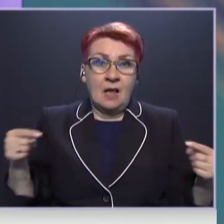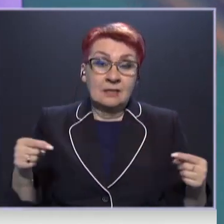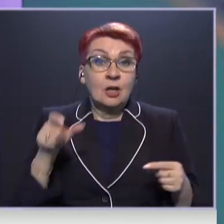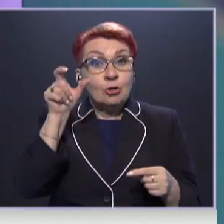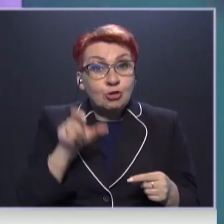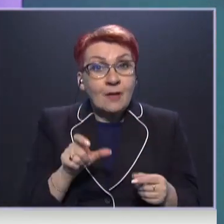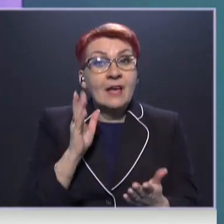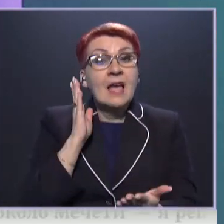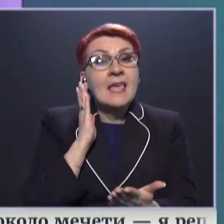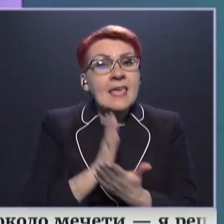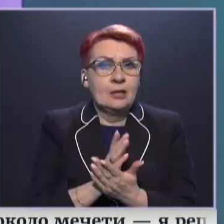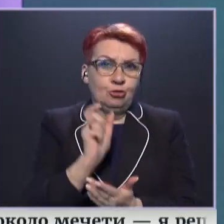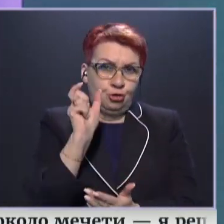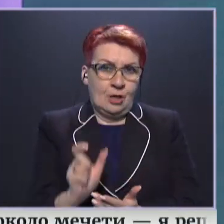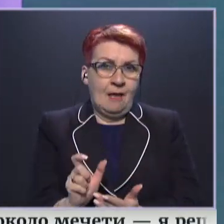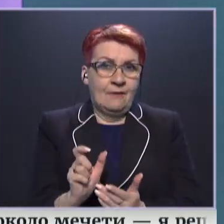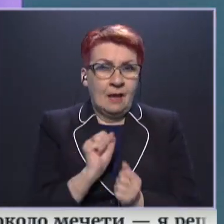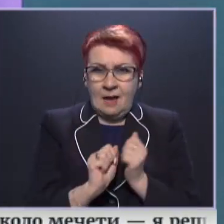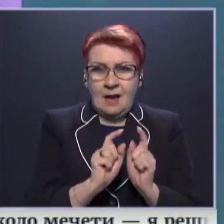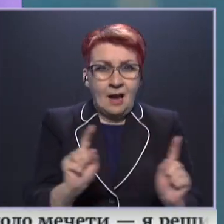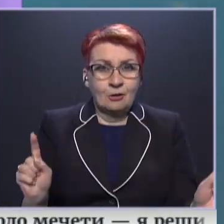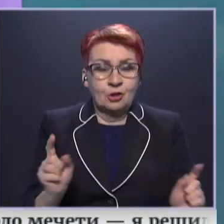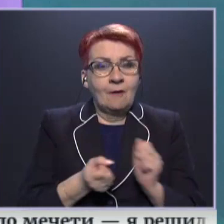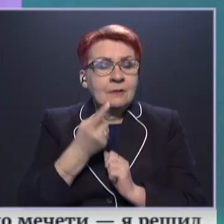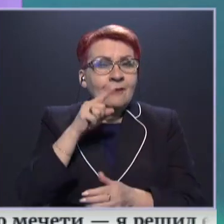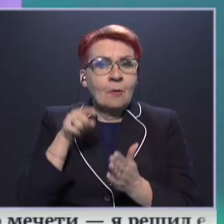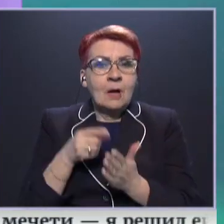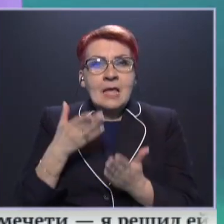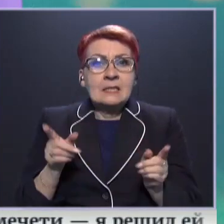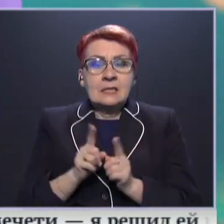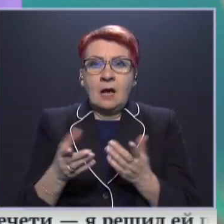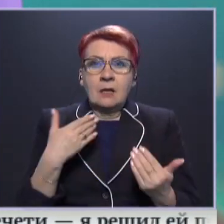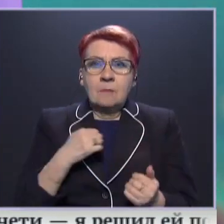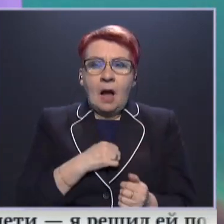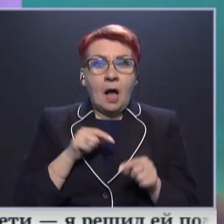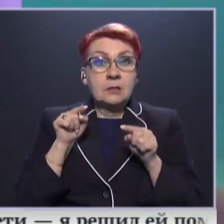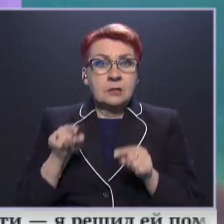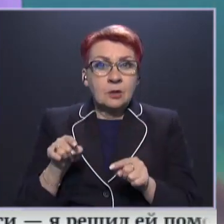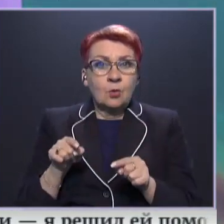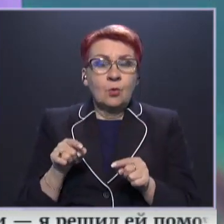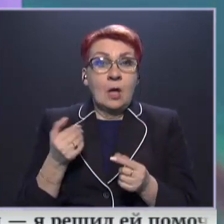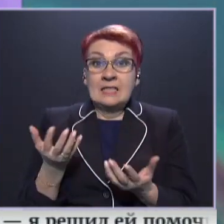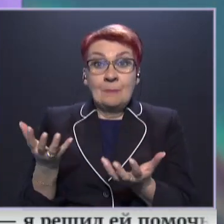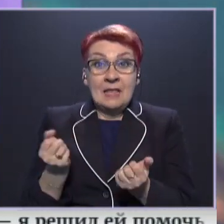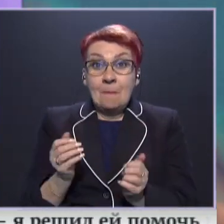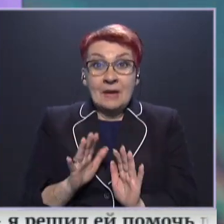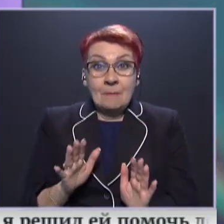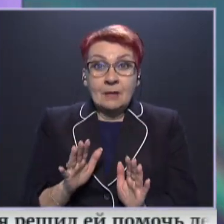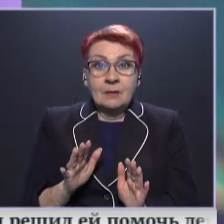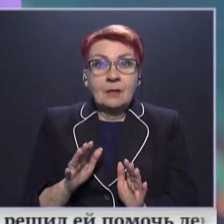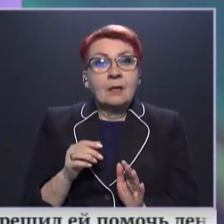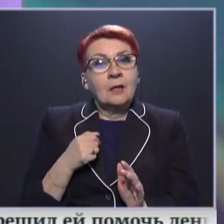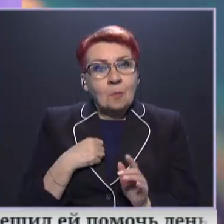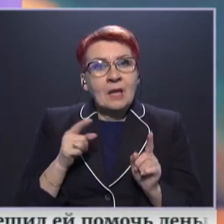человек, понимаете? И поэтому здесь вот возникает вопрос, но если мы так относимся ко злу, что мы его не приемлем, тогда мы должны так относиться